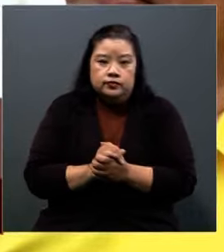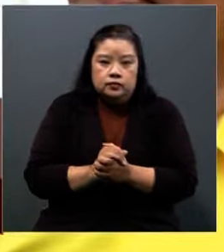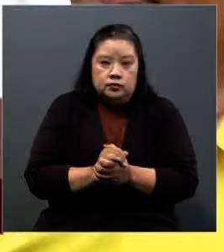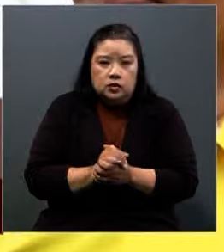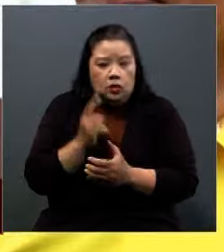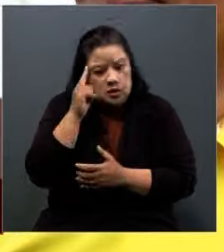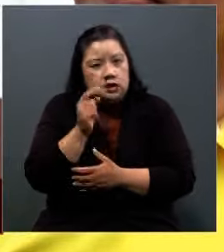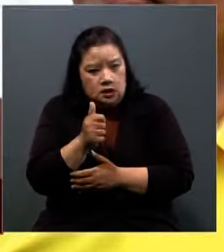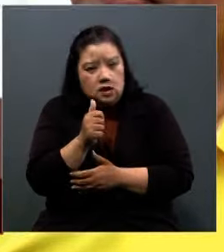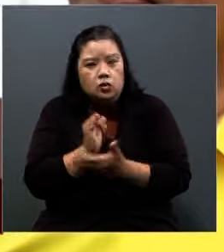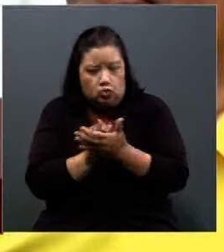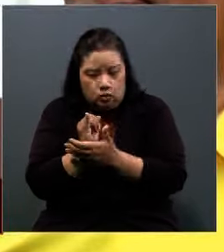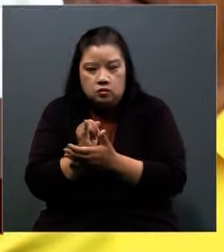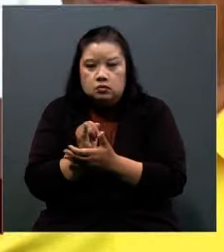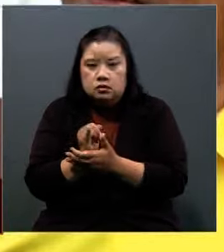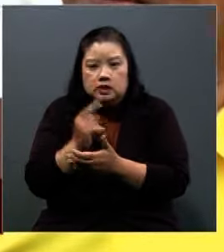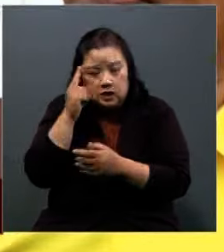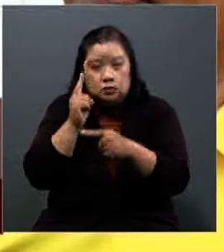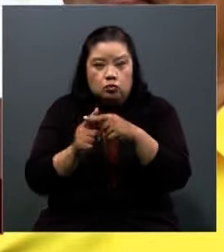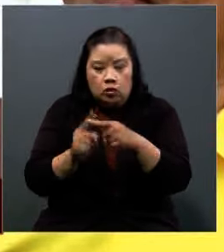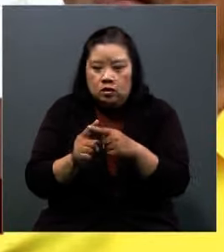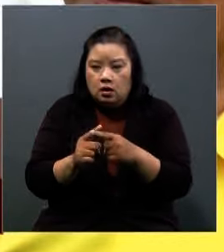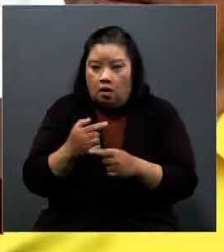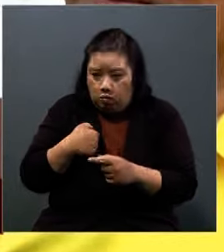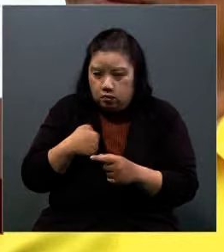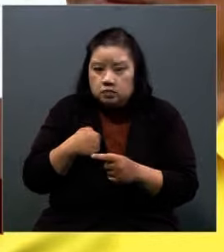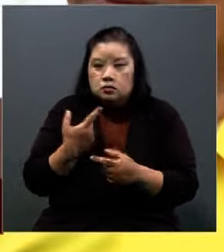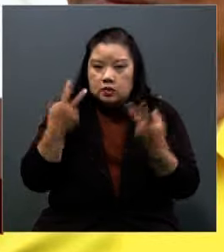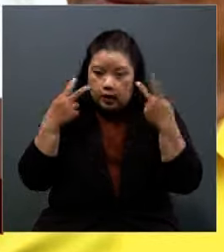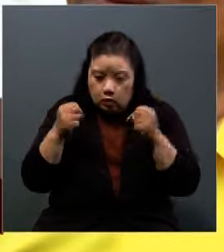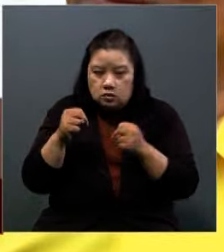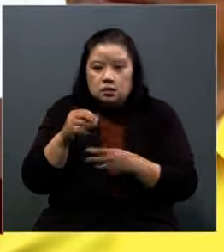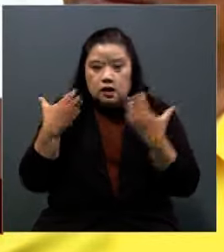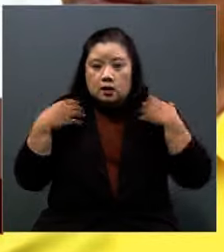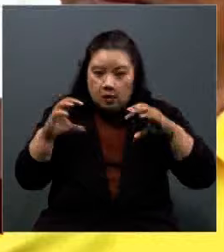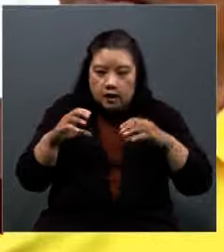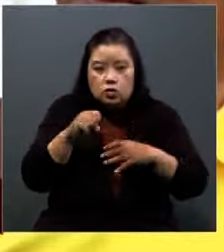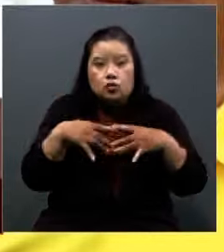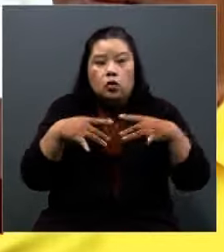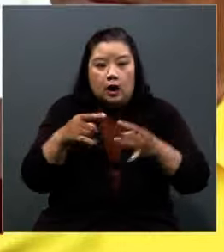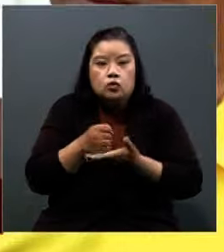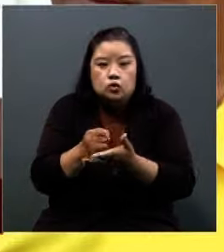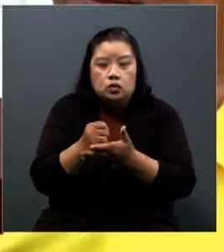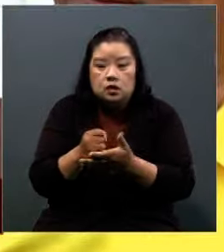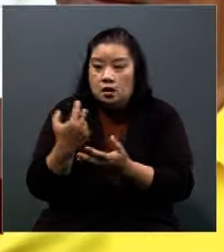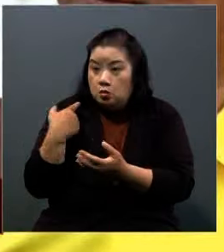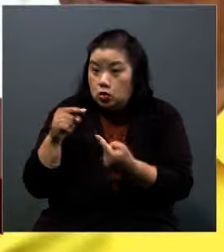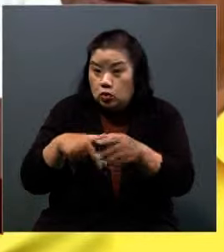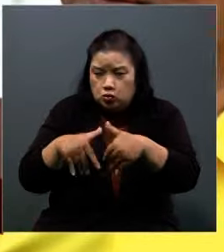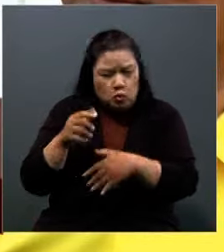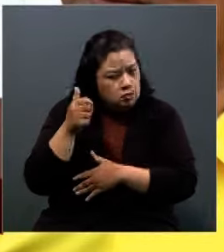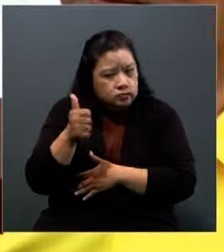เป็นเรื่องบังเอิญมากกว่าที่ท่านเข้ามาวันนี้วันเดียวกันแล้วเขาก็ช่วยกันดูคนละไม้คนละมือไปนะครับเพราะว่าคนที่ได้ประโยชน์สูงสุดก็คือพี่น้องประชา